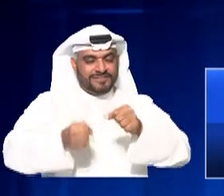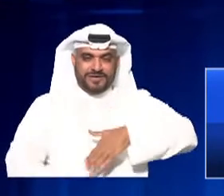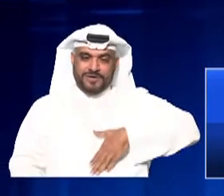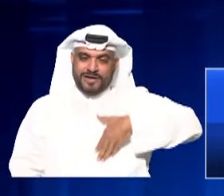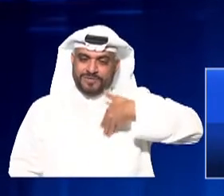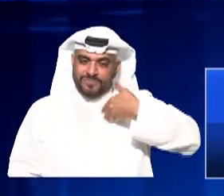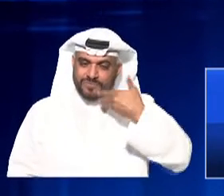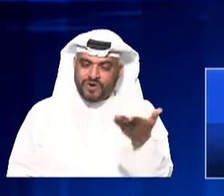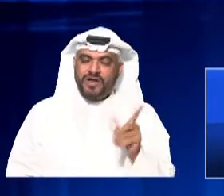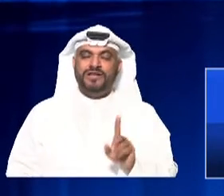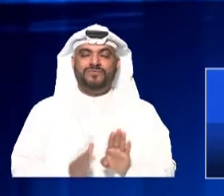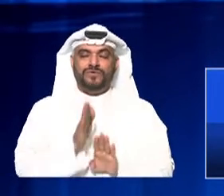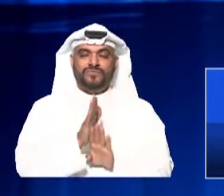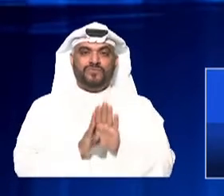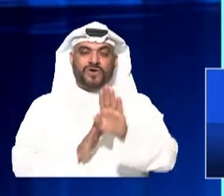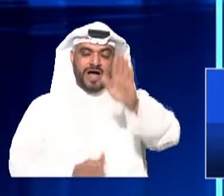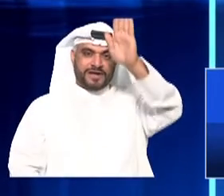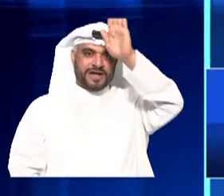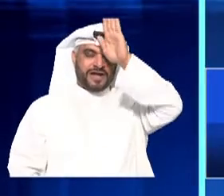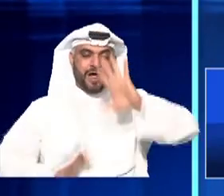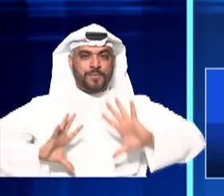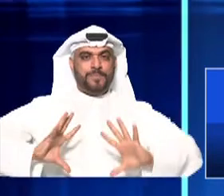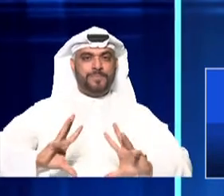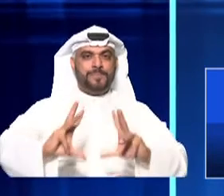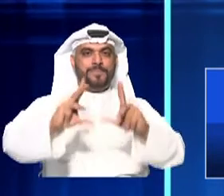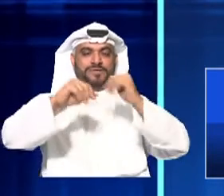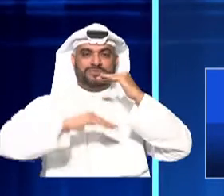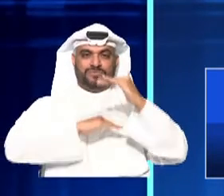سموه لجمهورية العراق وشعبها الشقيق